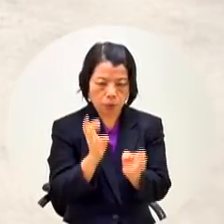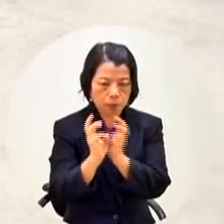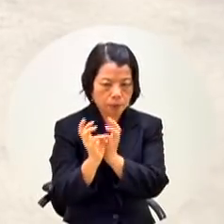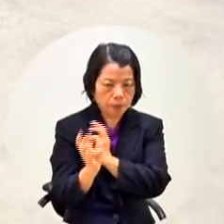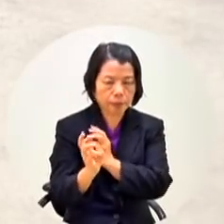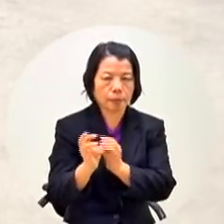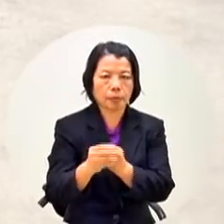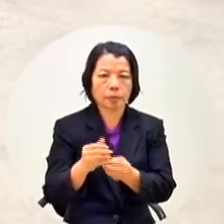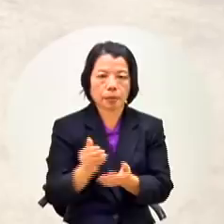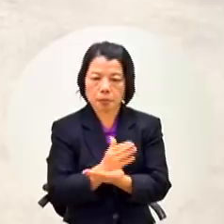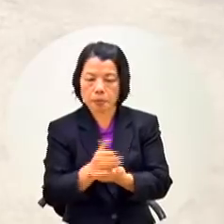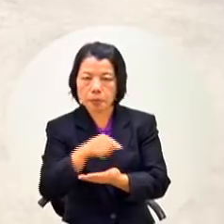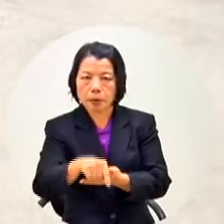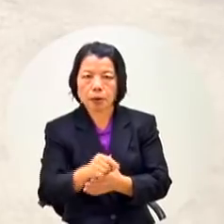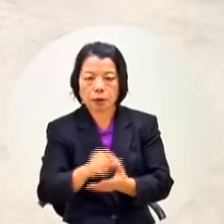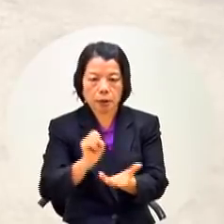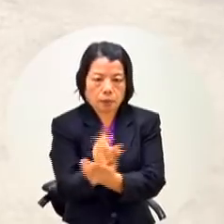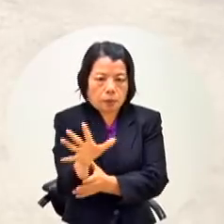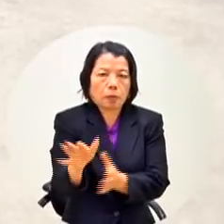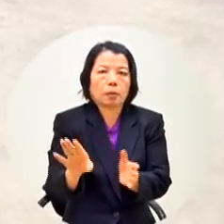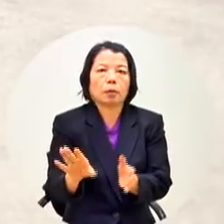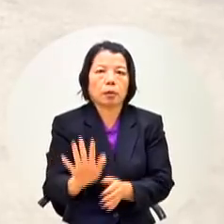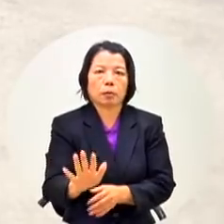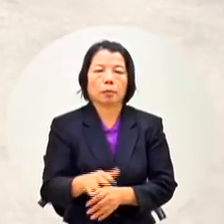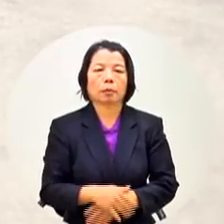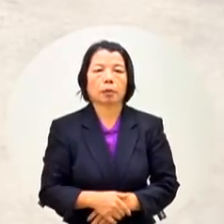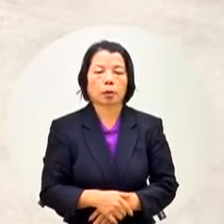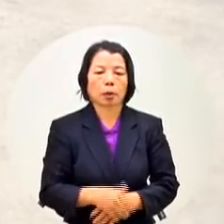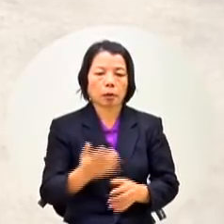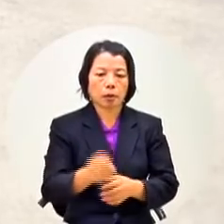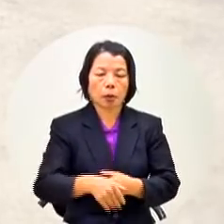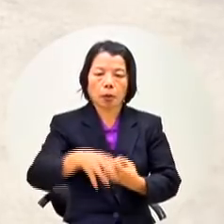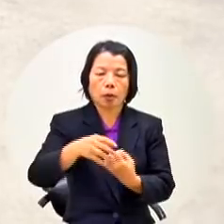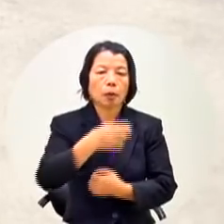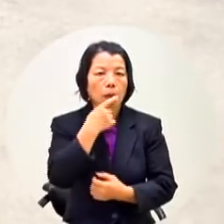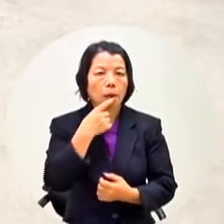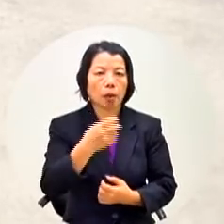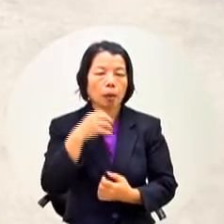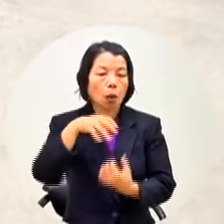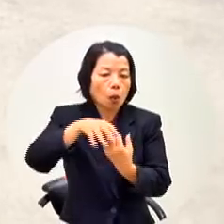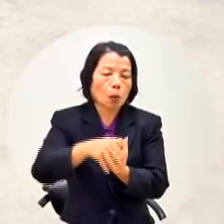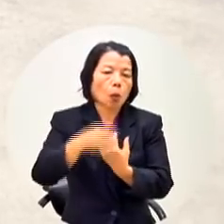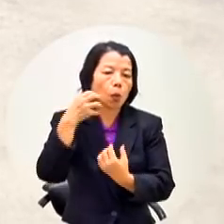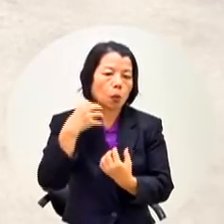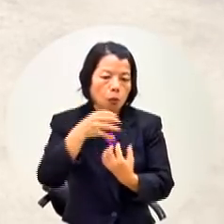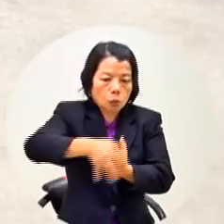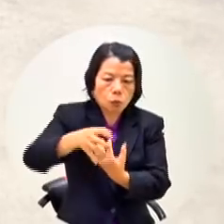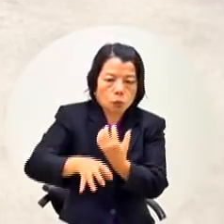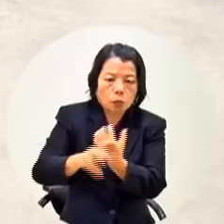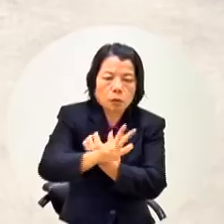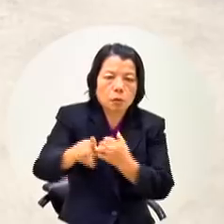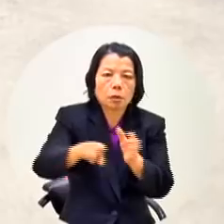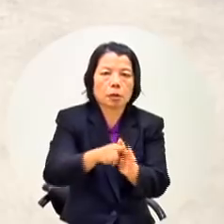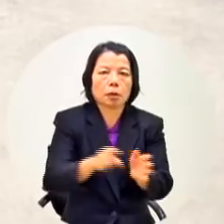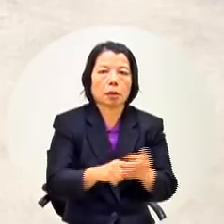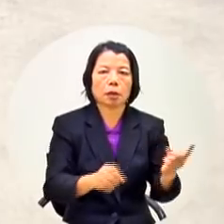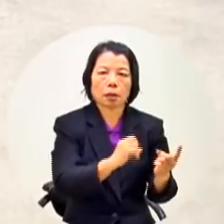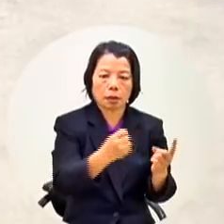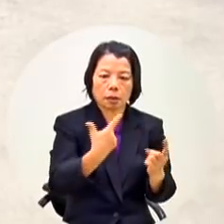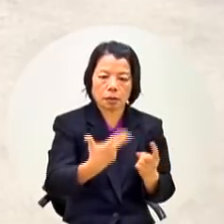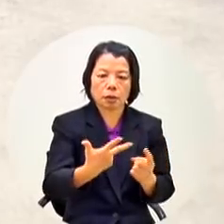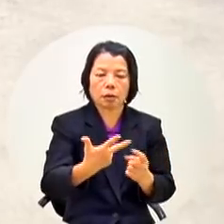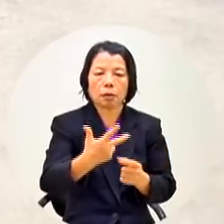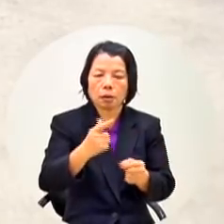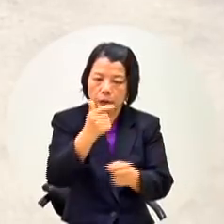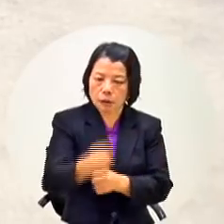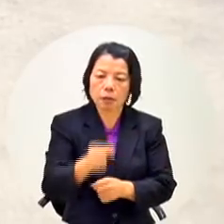个大饼图，在橘色的部分深橘色是101.74亿是本府负担的，那深蓝色的部分